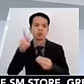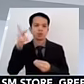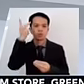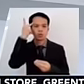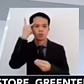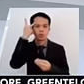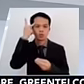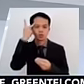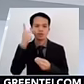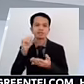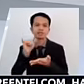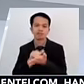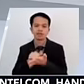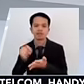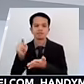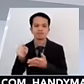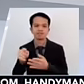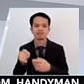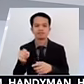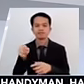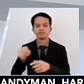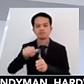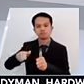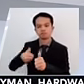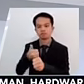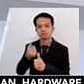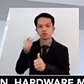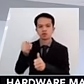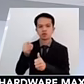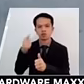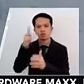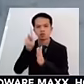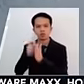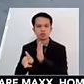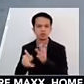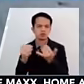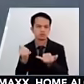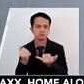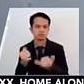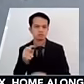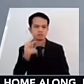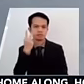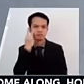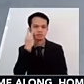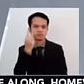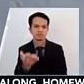posibleng mastermind sa krimen. Balitang hati ni Jomar Apresto.